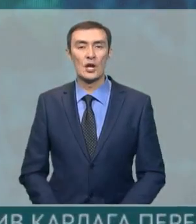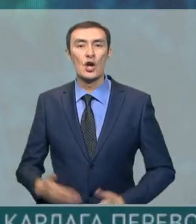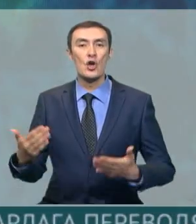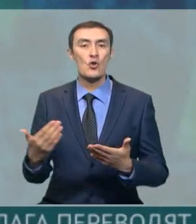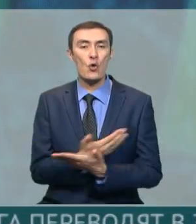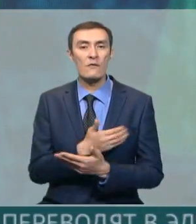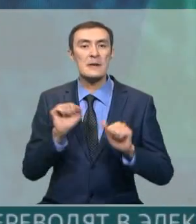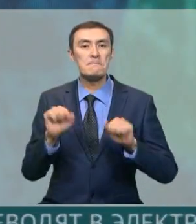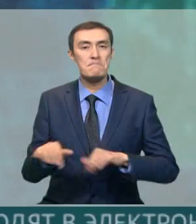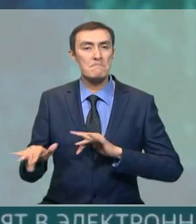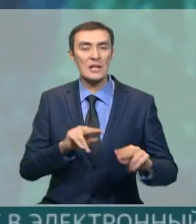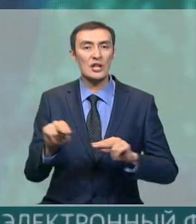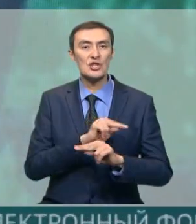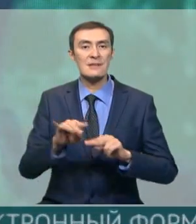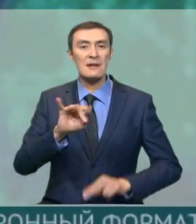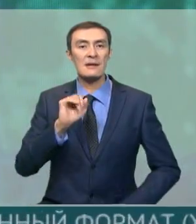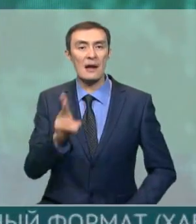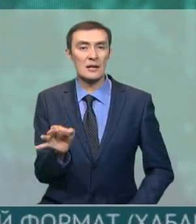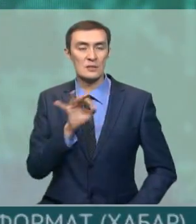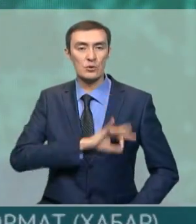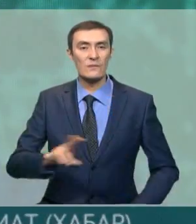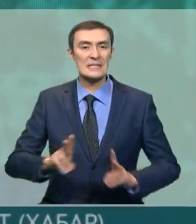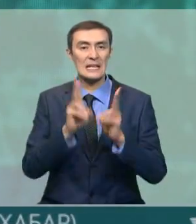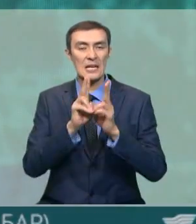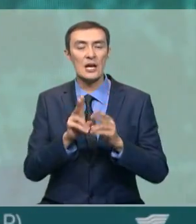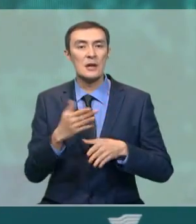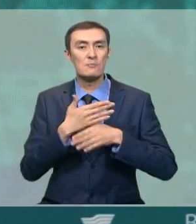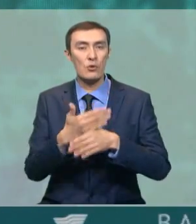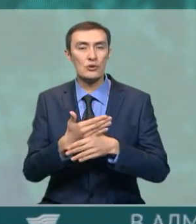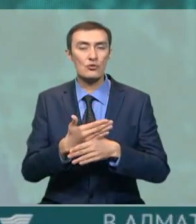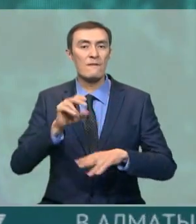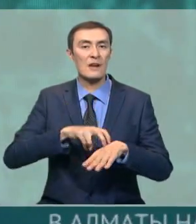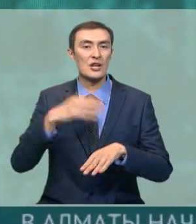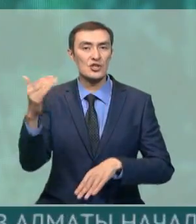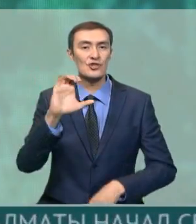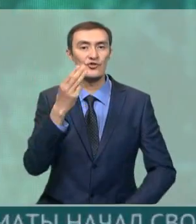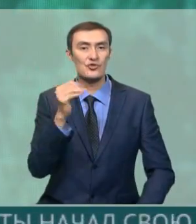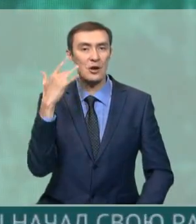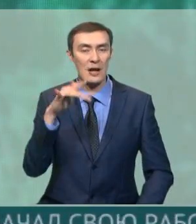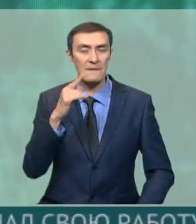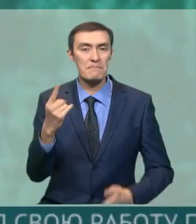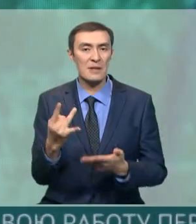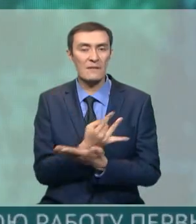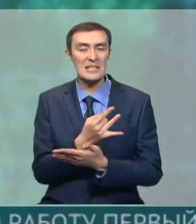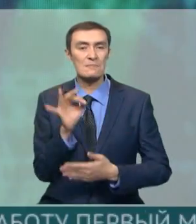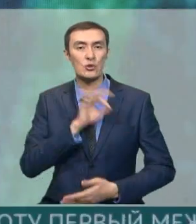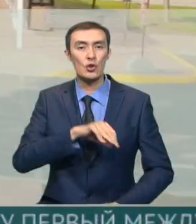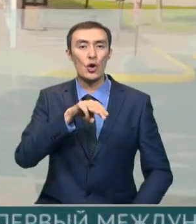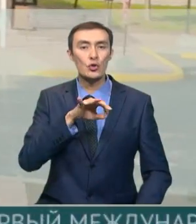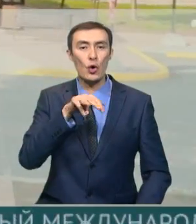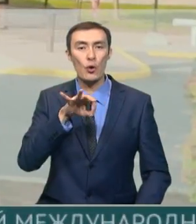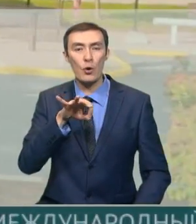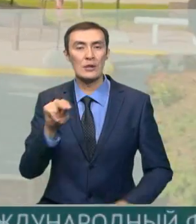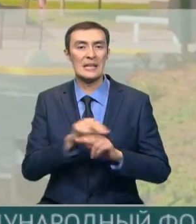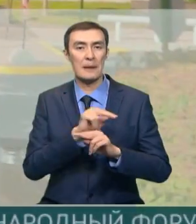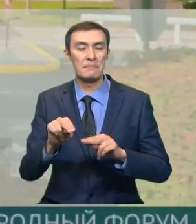Новый метод лечения рака используют в Астане. Бороться с болезнью помогают врачи из США. Впервые томотерапию стали применять в